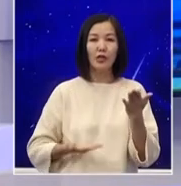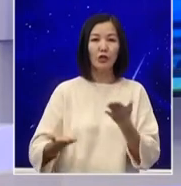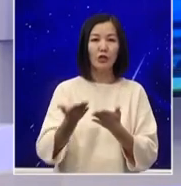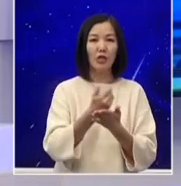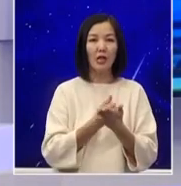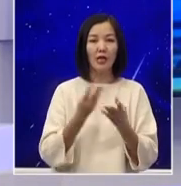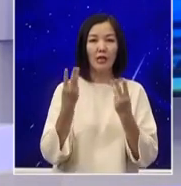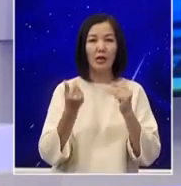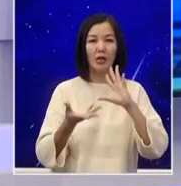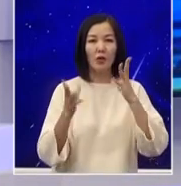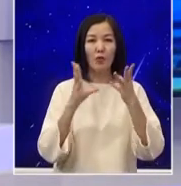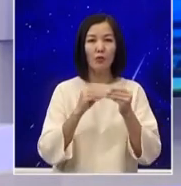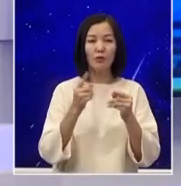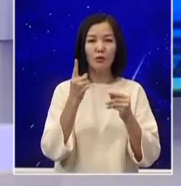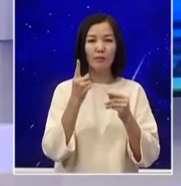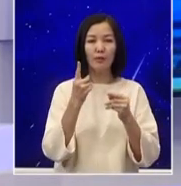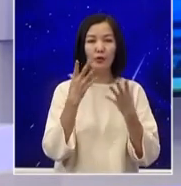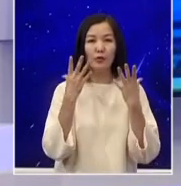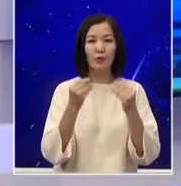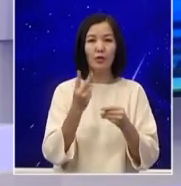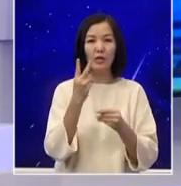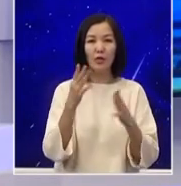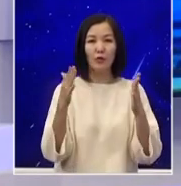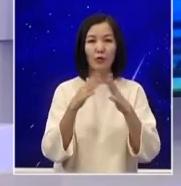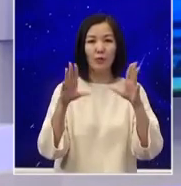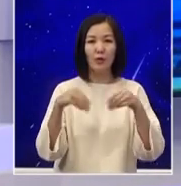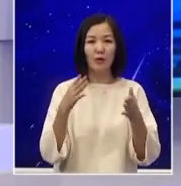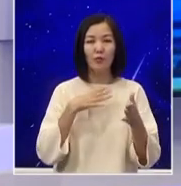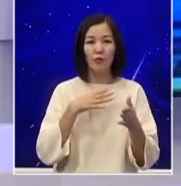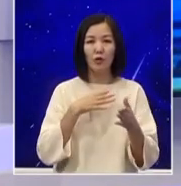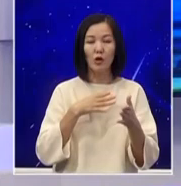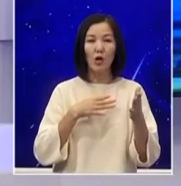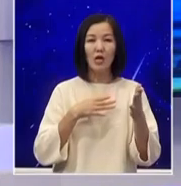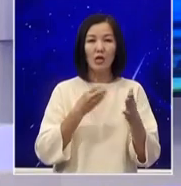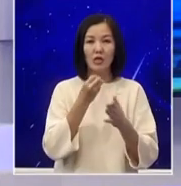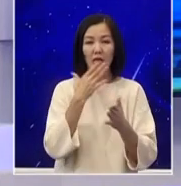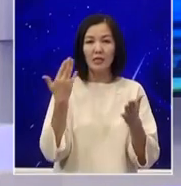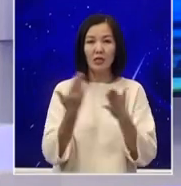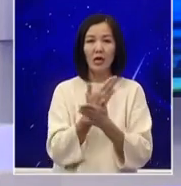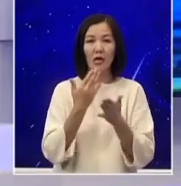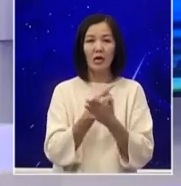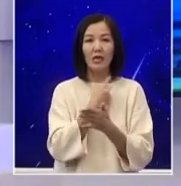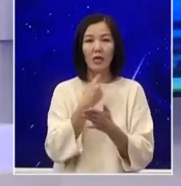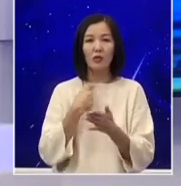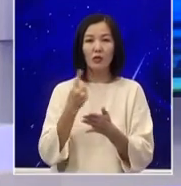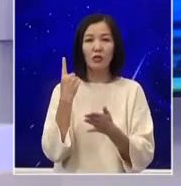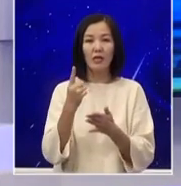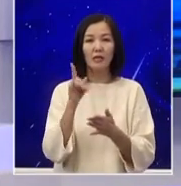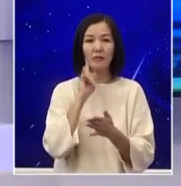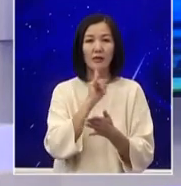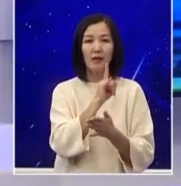қаражатынан жиналған сомаға күніне 2 үйден беріліп отыр. Осындай қуанышқа талғорғандық жалғыз бастана